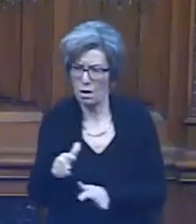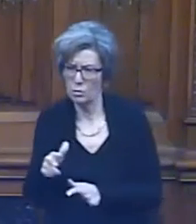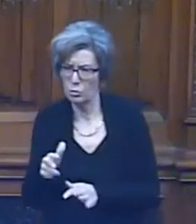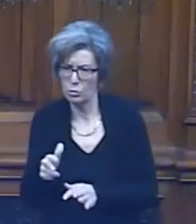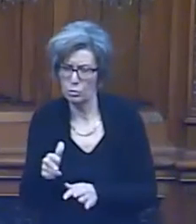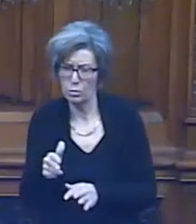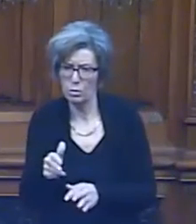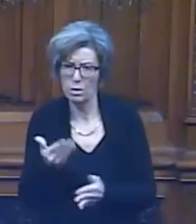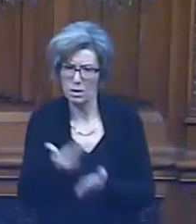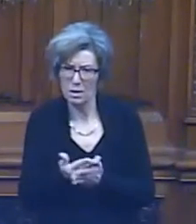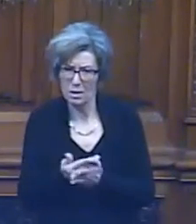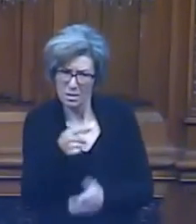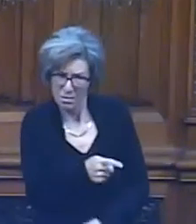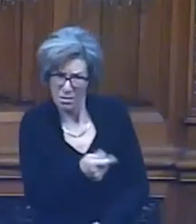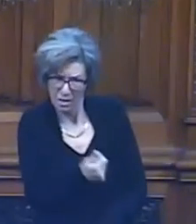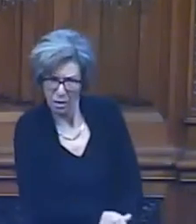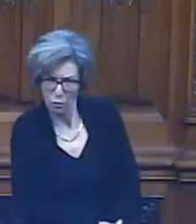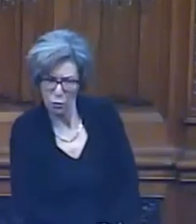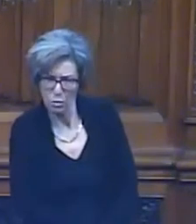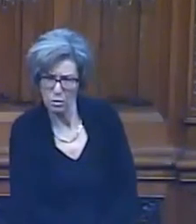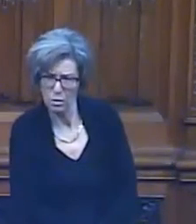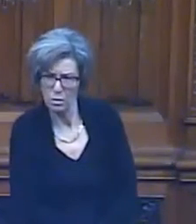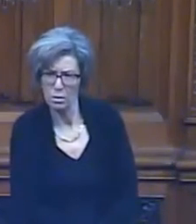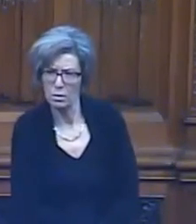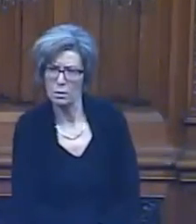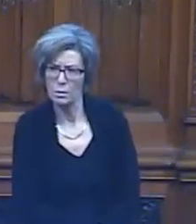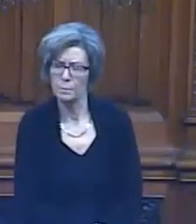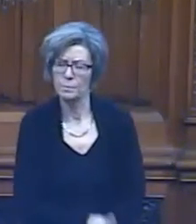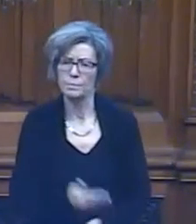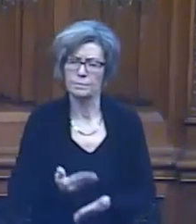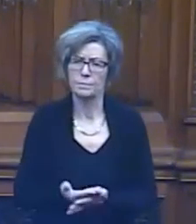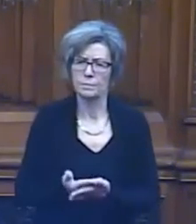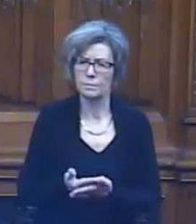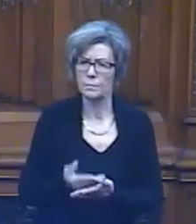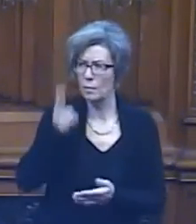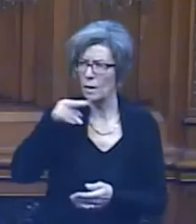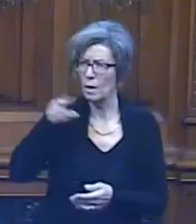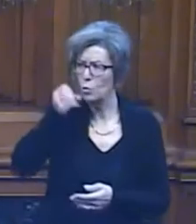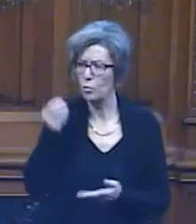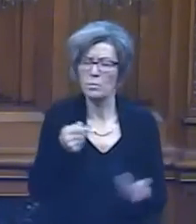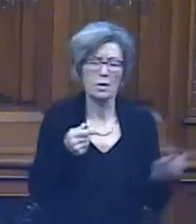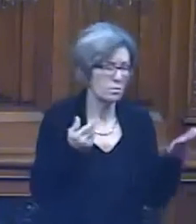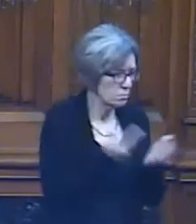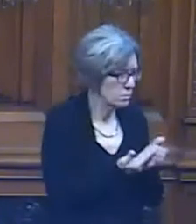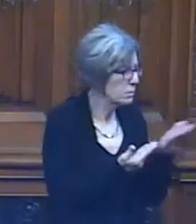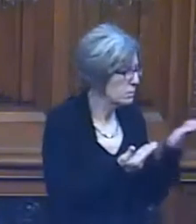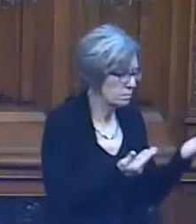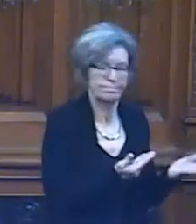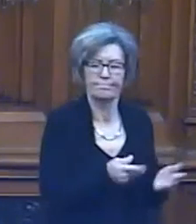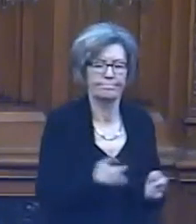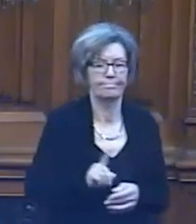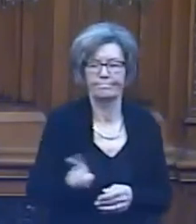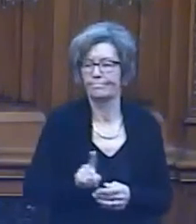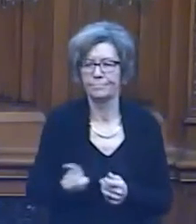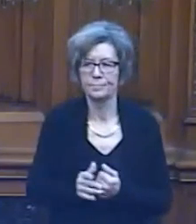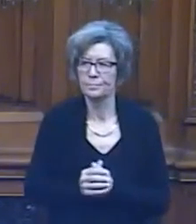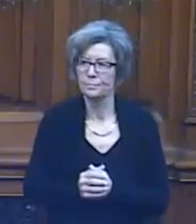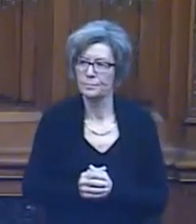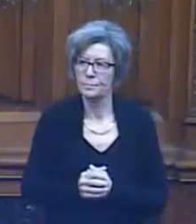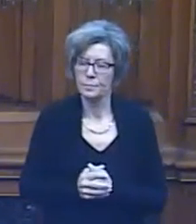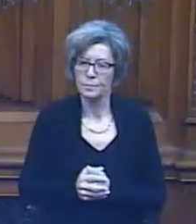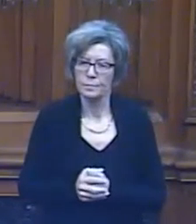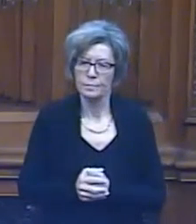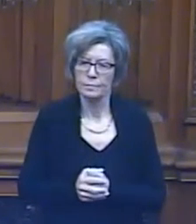Und dafür sind Sie, meine Herren von der ÖVP, das kann es wohl nicht sein.